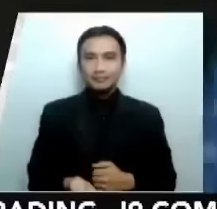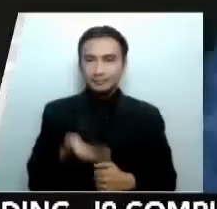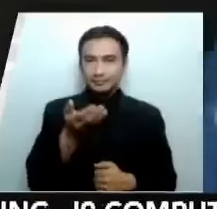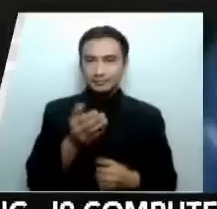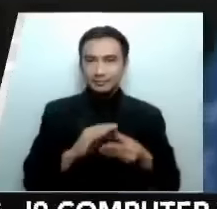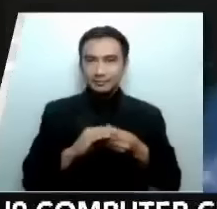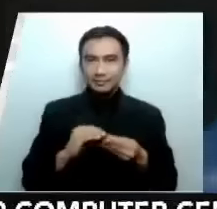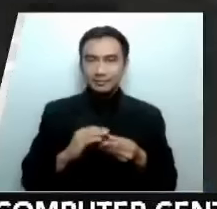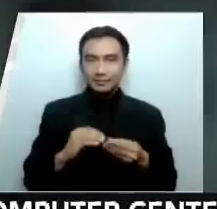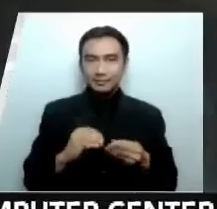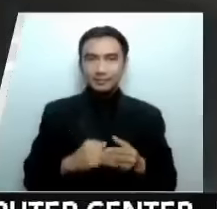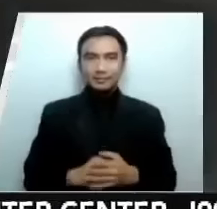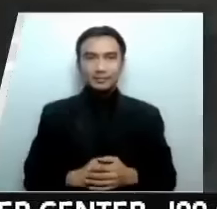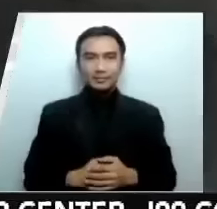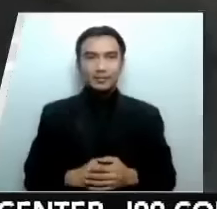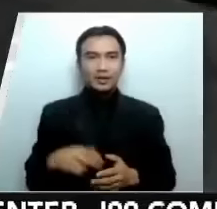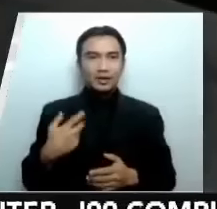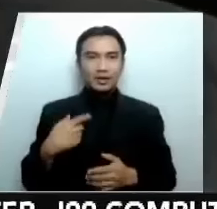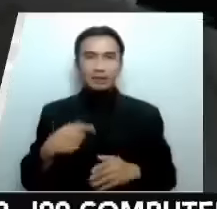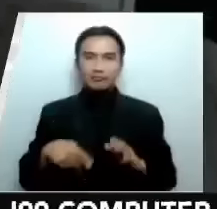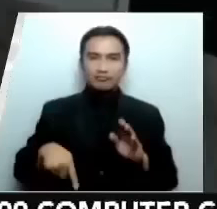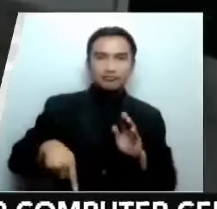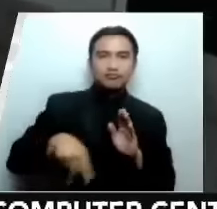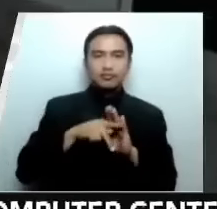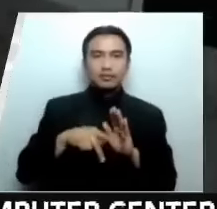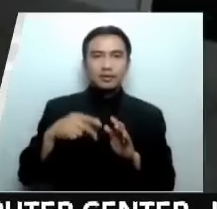Drop kick, cursive leg lock,